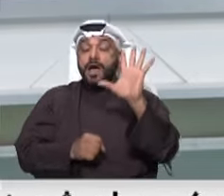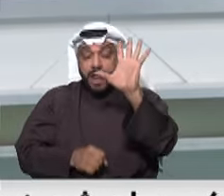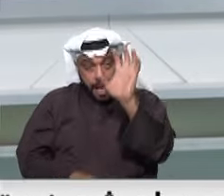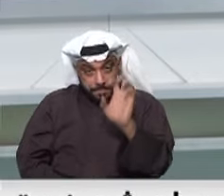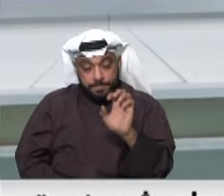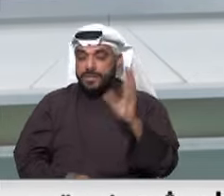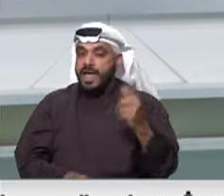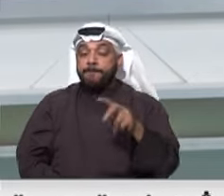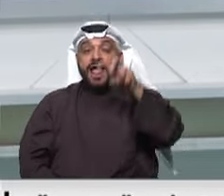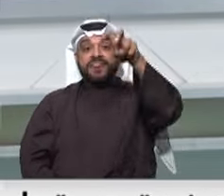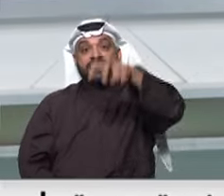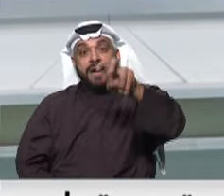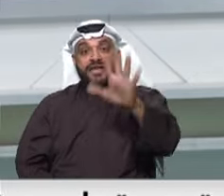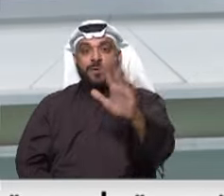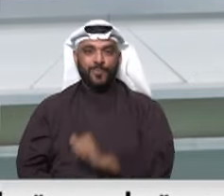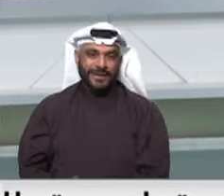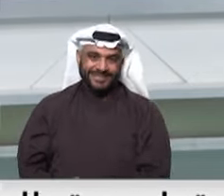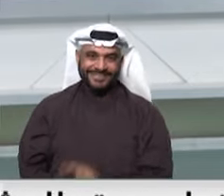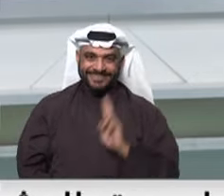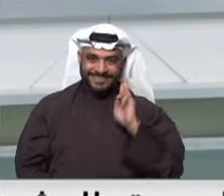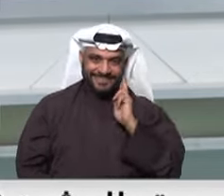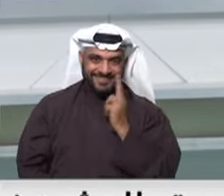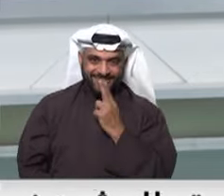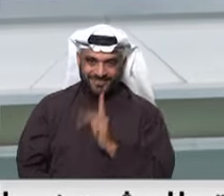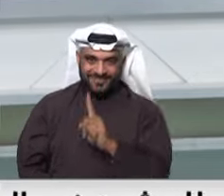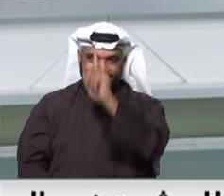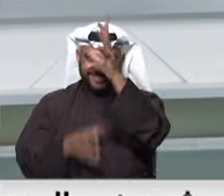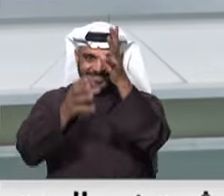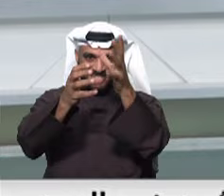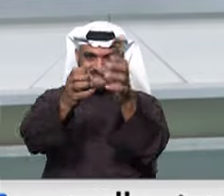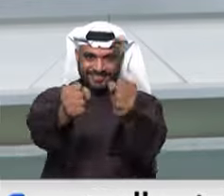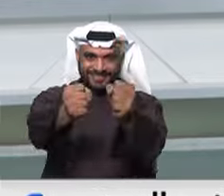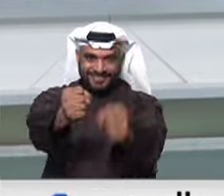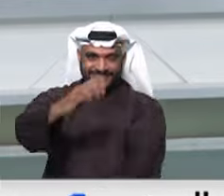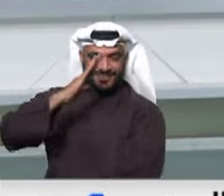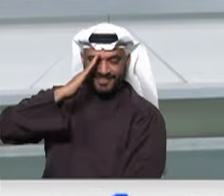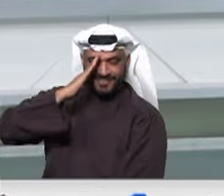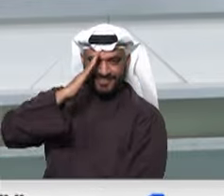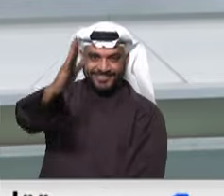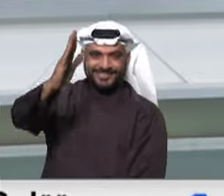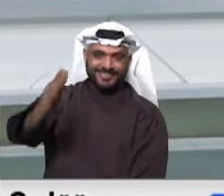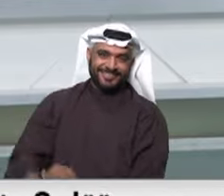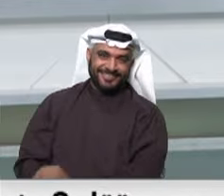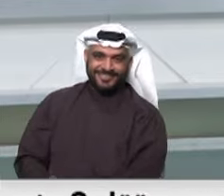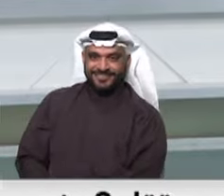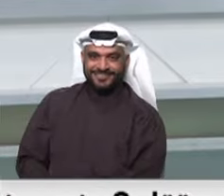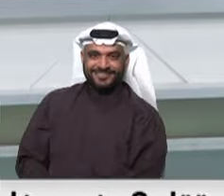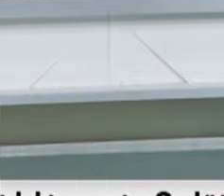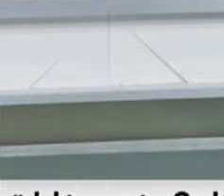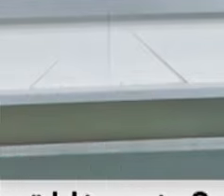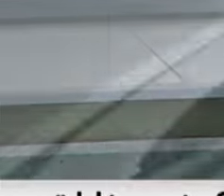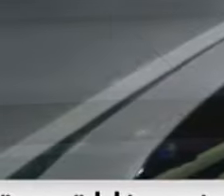ما دون 8 درجات مئوية. أعزائي المشاهدين أشكركم على حسن المتابعة، والآن نعود للزملاء في الاستديو.